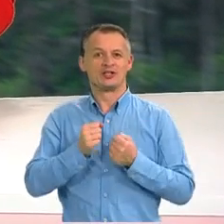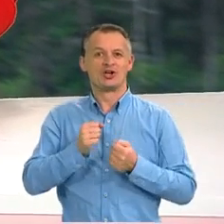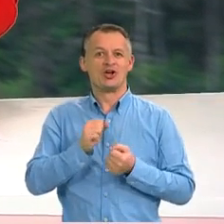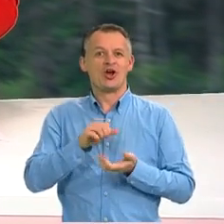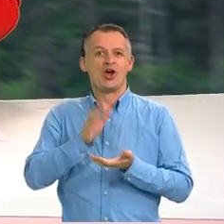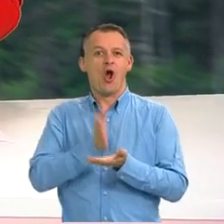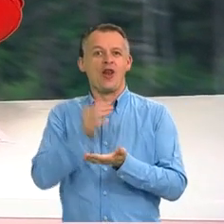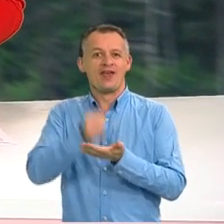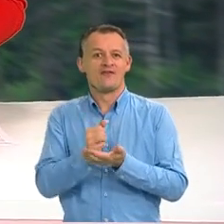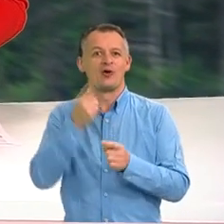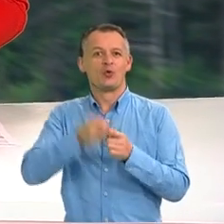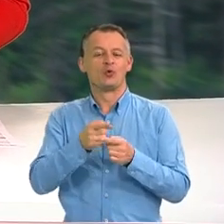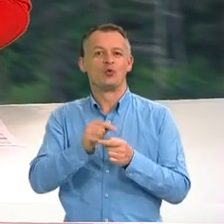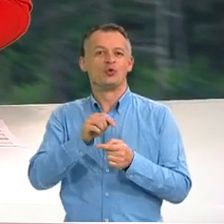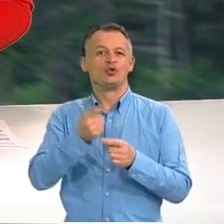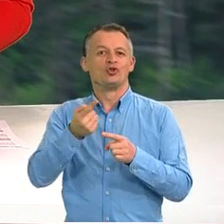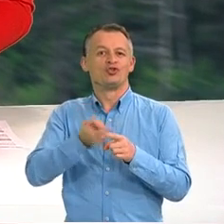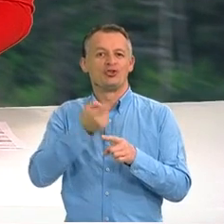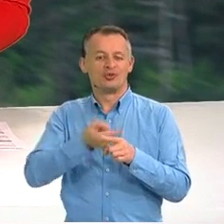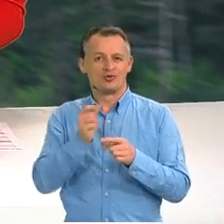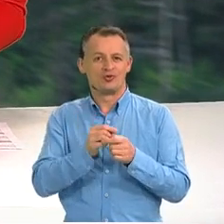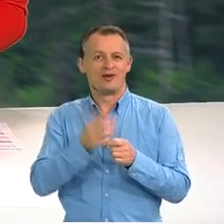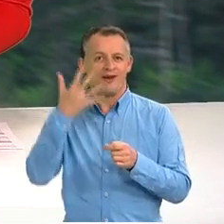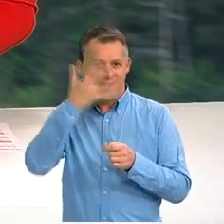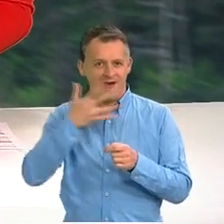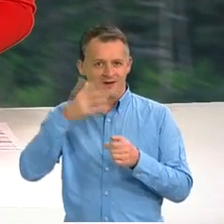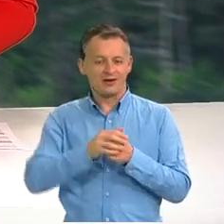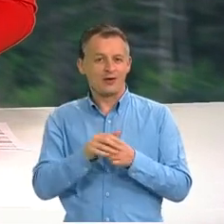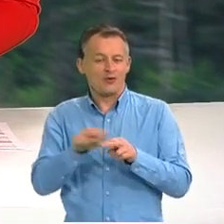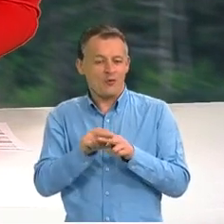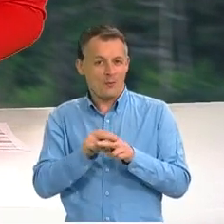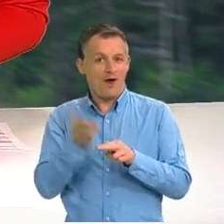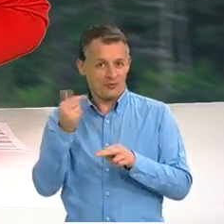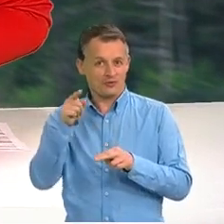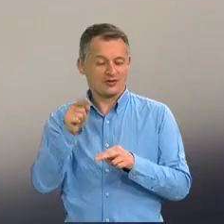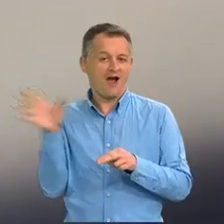de ciocolată neagră. La petrecere au fost invitați și mai mulți români. Cum a fost? Aflăm chiar de la ei.